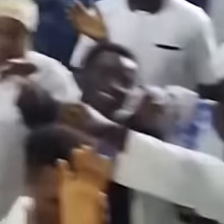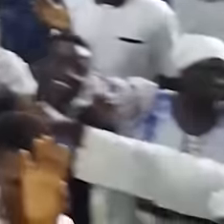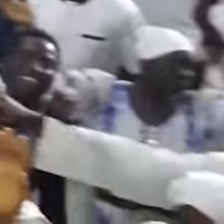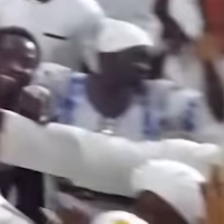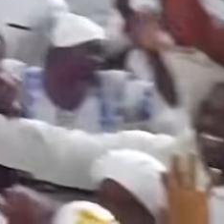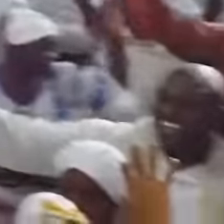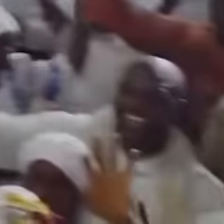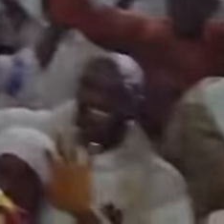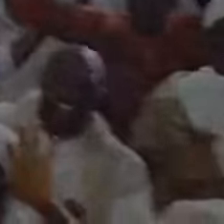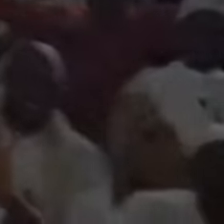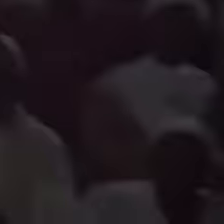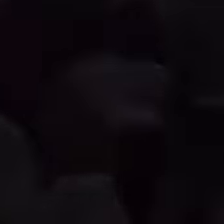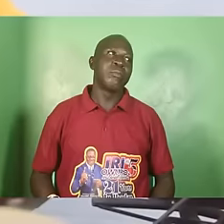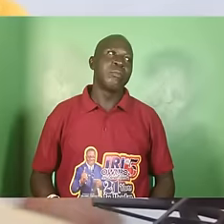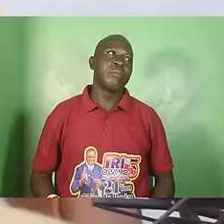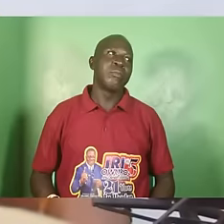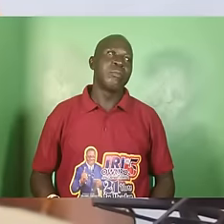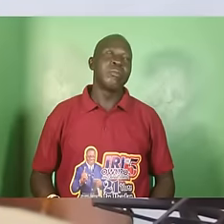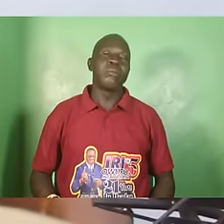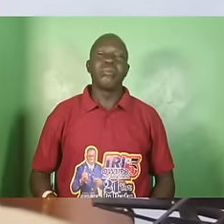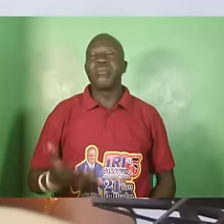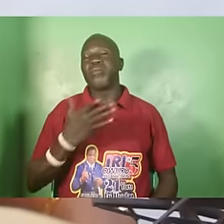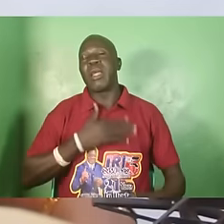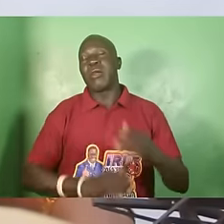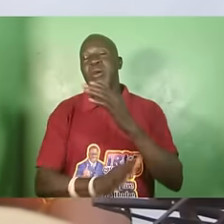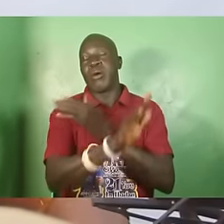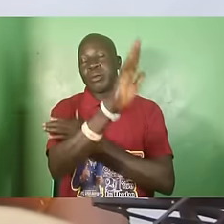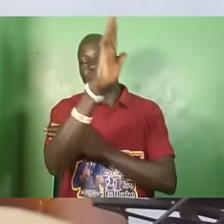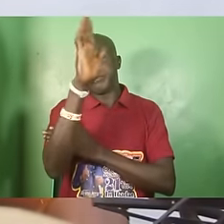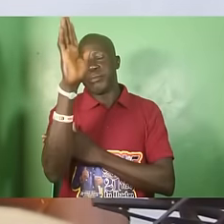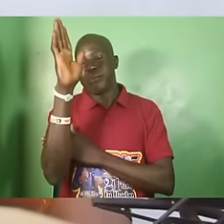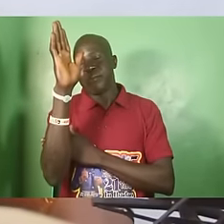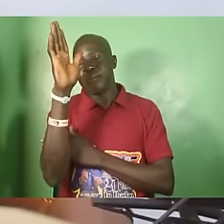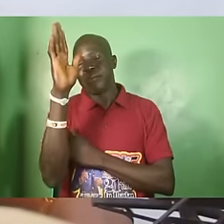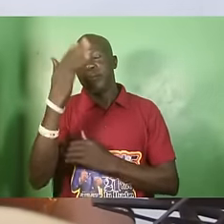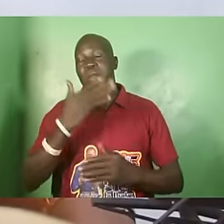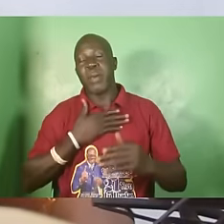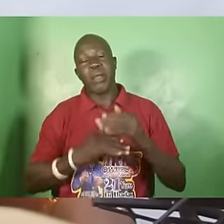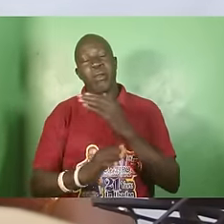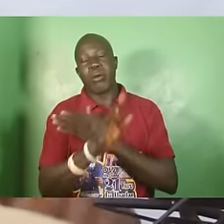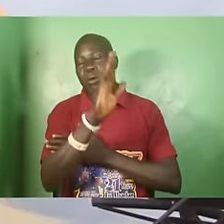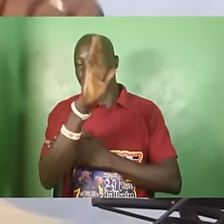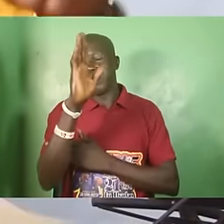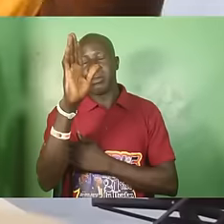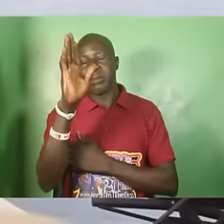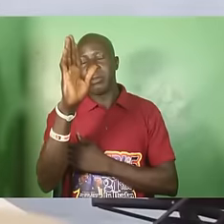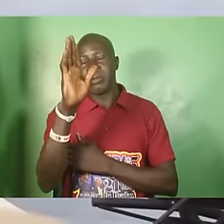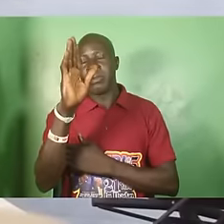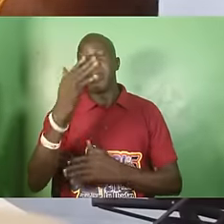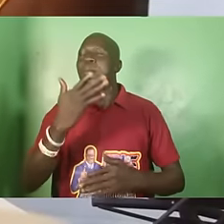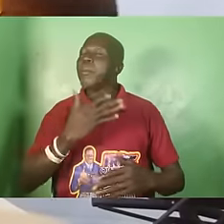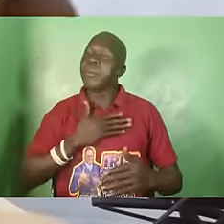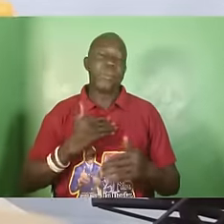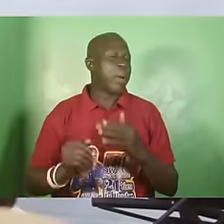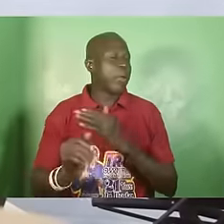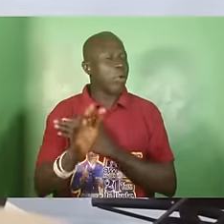olórúkọ Jésù. Ọlọ́run mi. My God. Ọlọ́run mi. My God. Àní Ọlọ́run